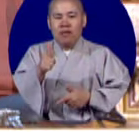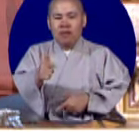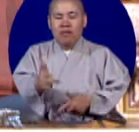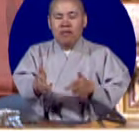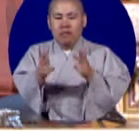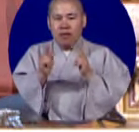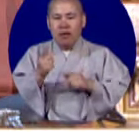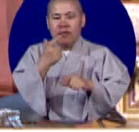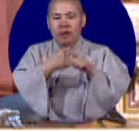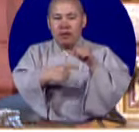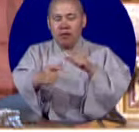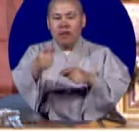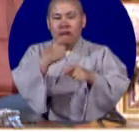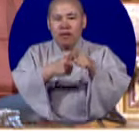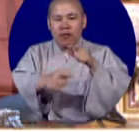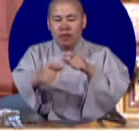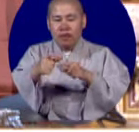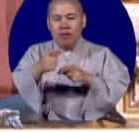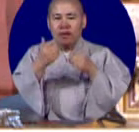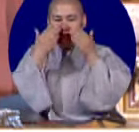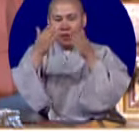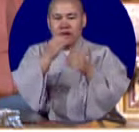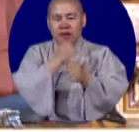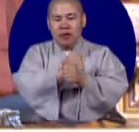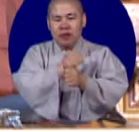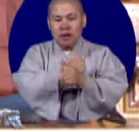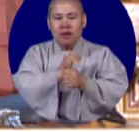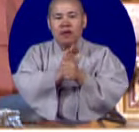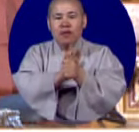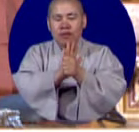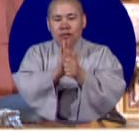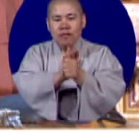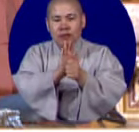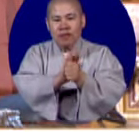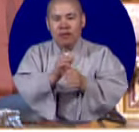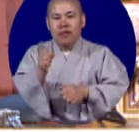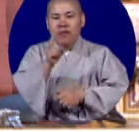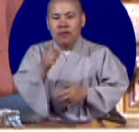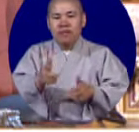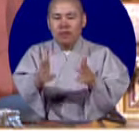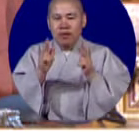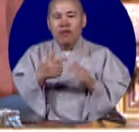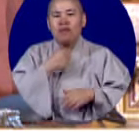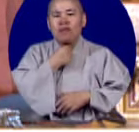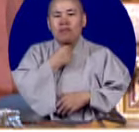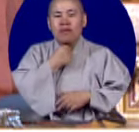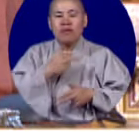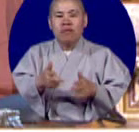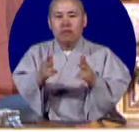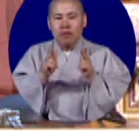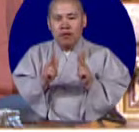완벽하고 완성시키는 거예요. 그래서 그걸 돕는다고 그럽니다. 그거를. 그래서 원바라밀은